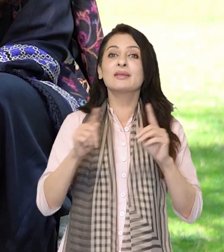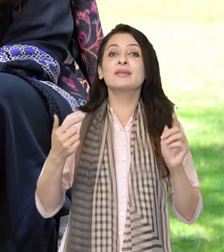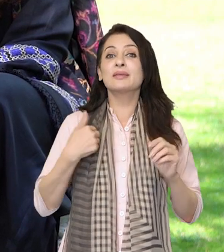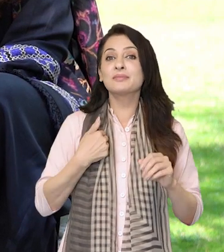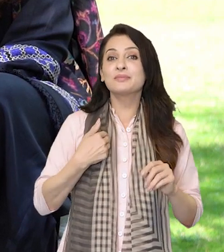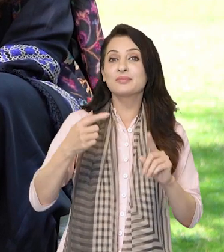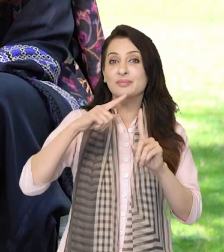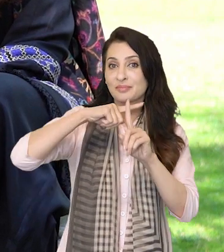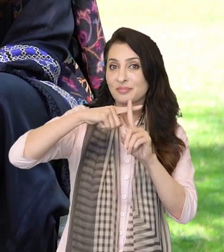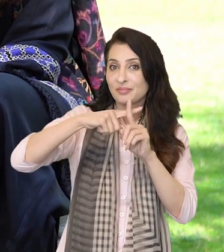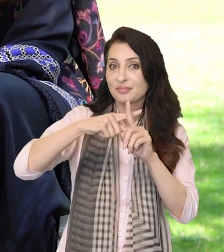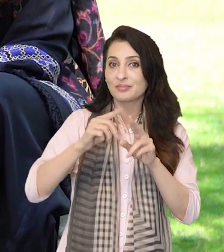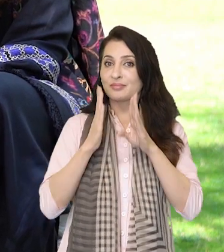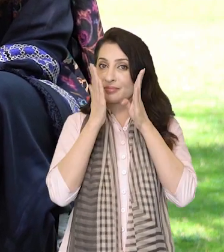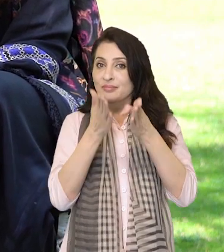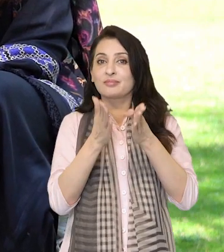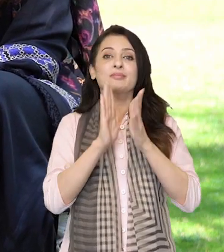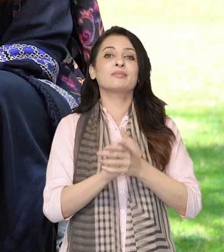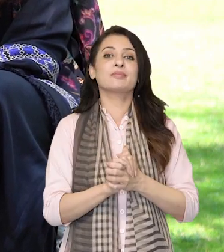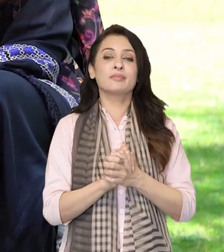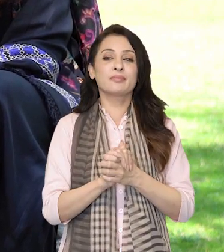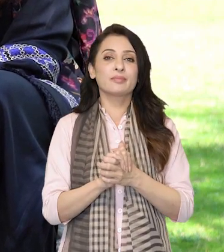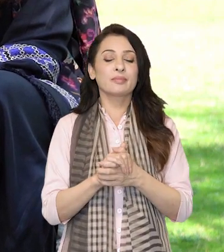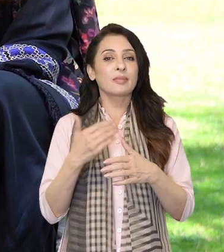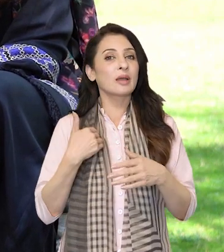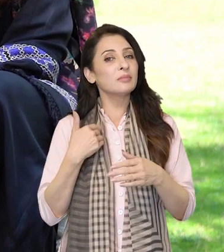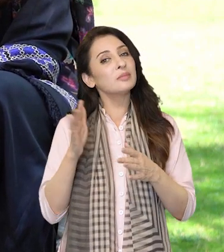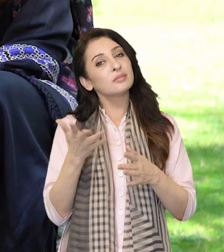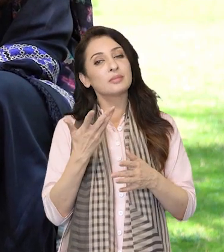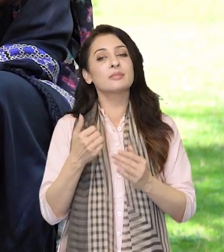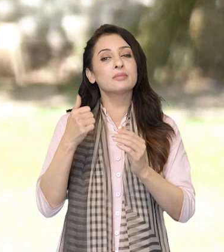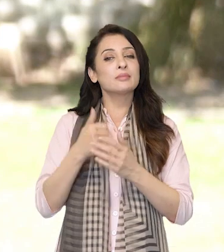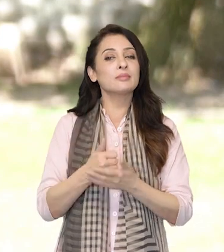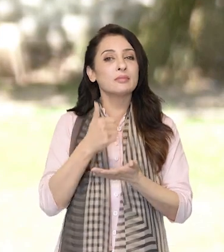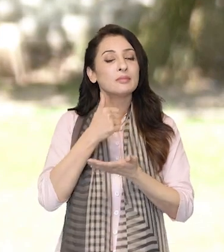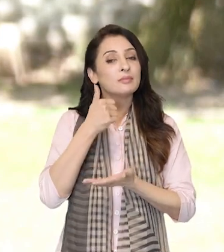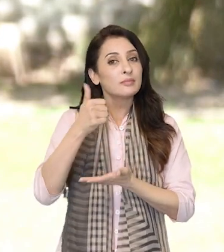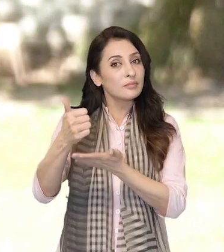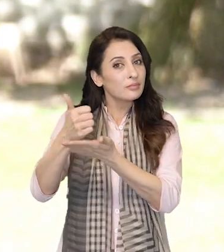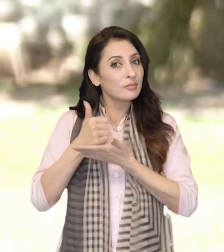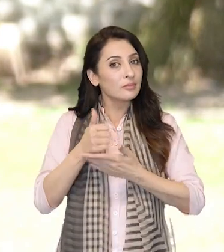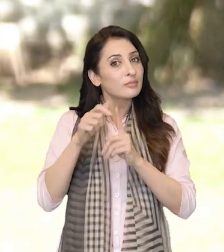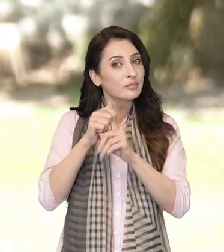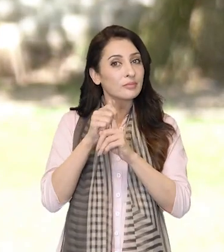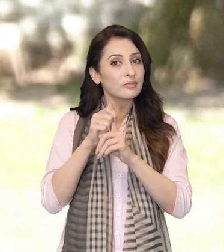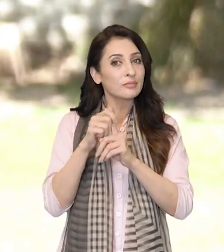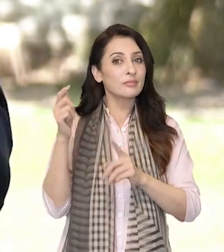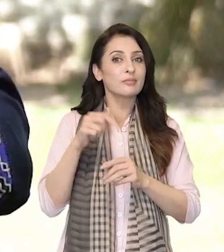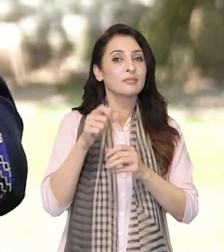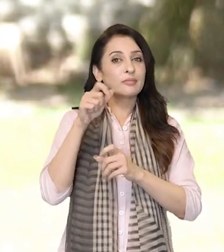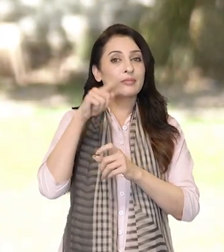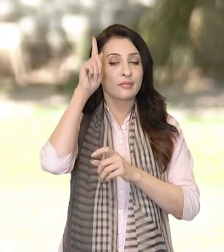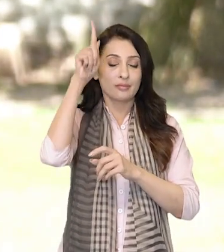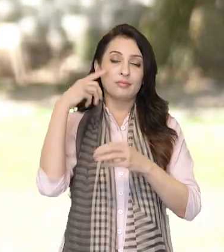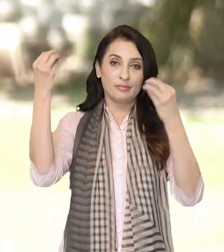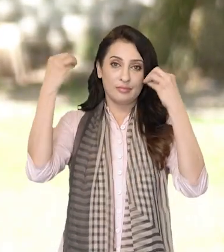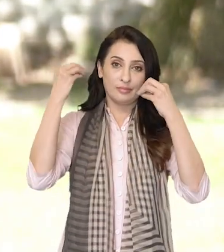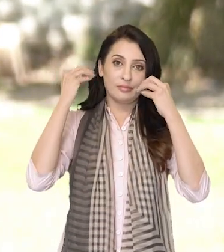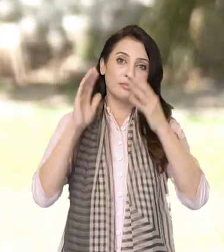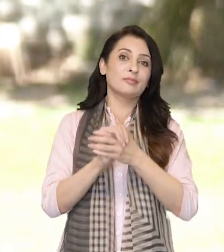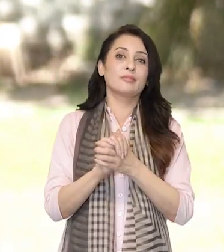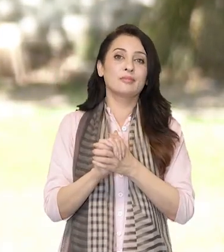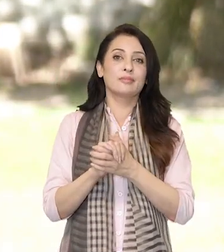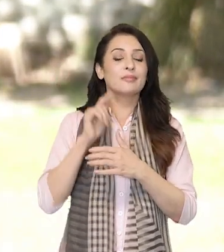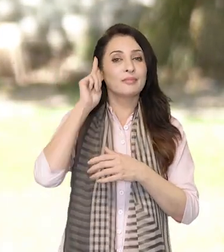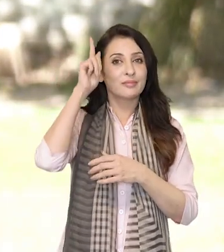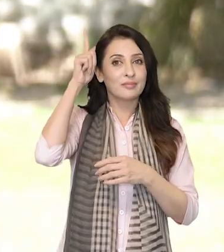हमें हर जिधर हमें ज़रूरत पड़ी है हेल्प की, अल्लाह ताला has provided us that help. जिन लोगों से कनेक्ट करना होता था,